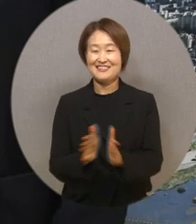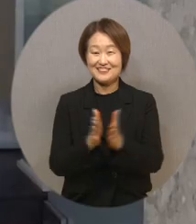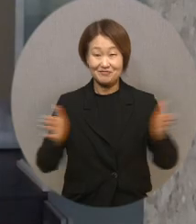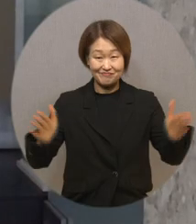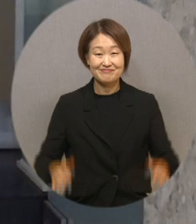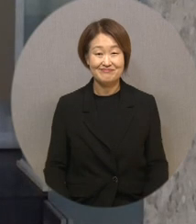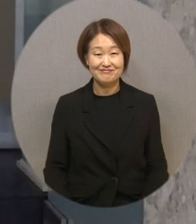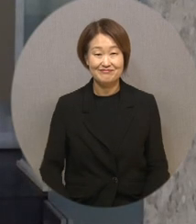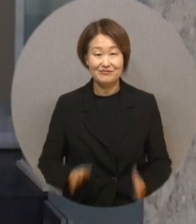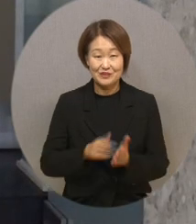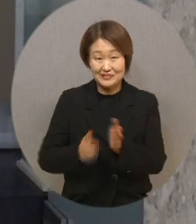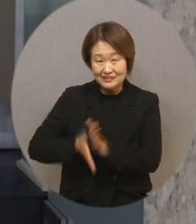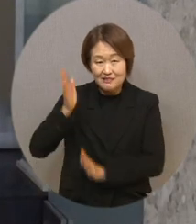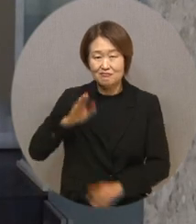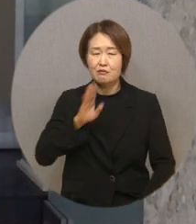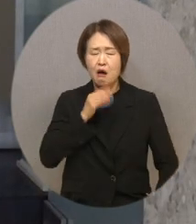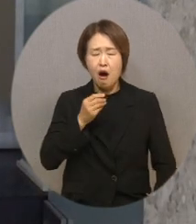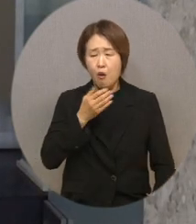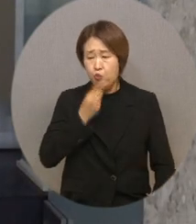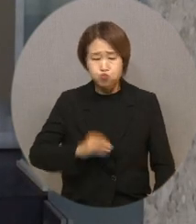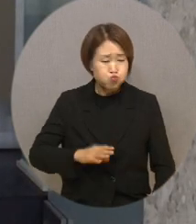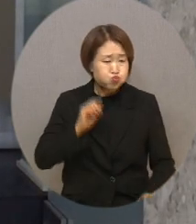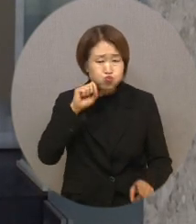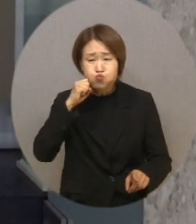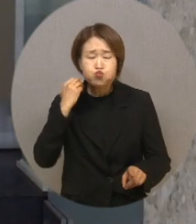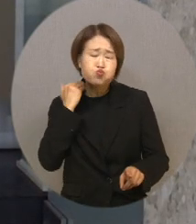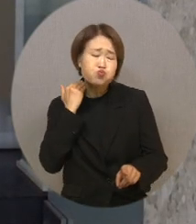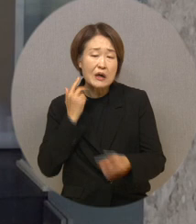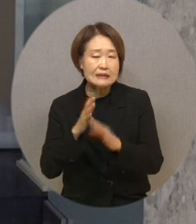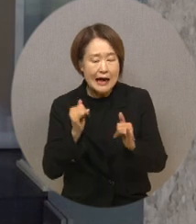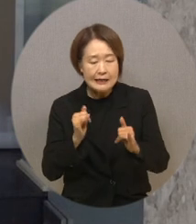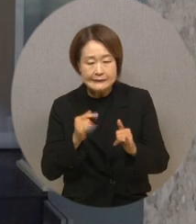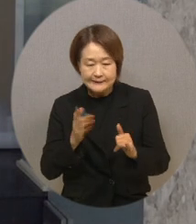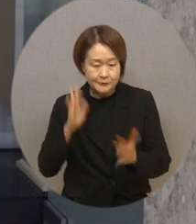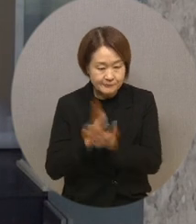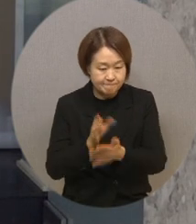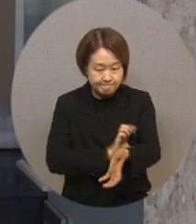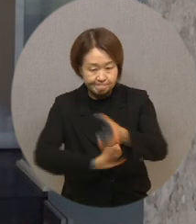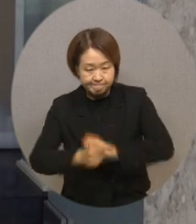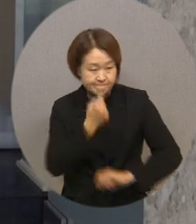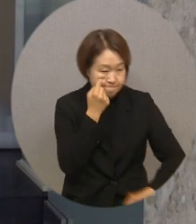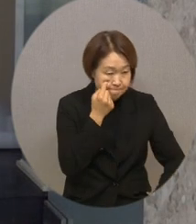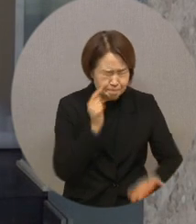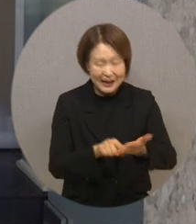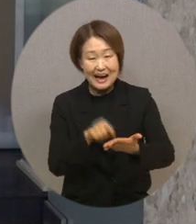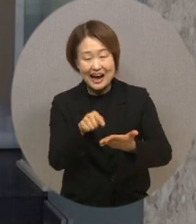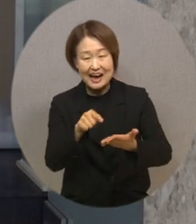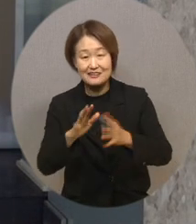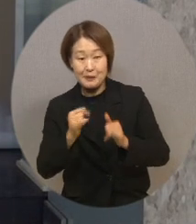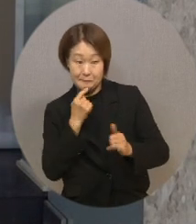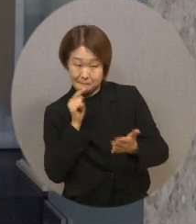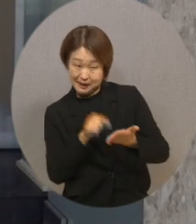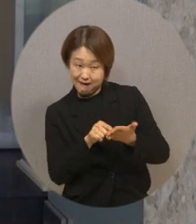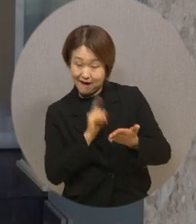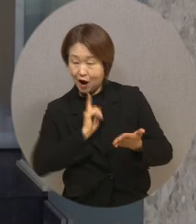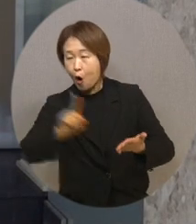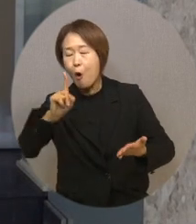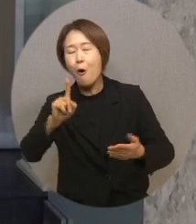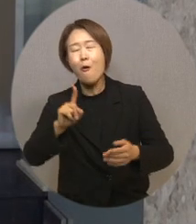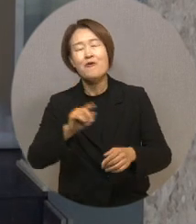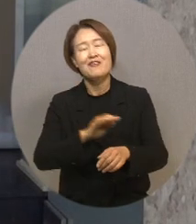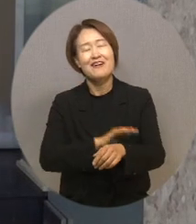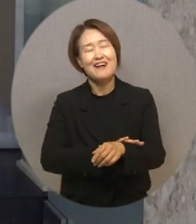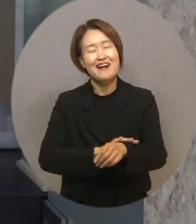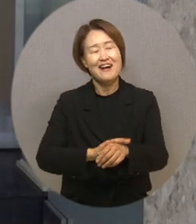되었습니다. 동두천시의 복지 사각지대 발굴 위한 선제적 노력, 한 시민의 발견과 신고로 만들어낸